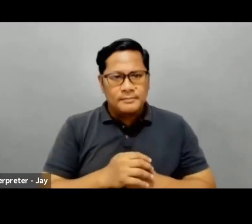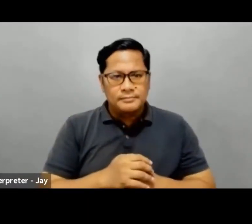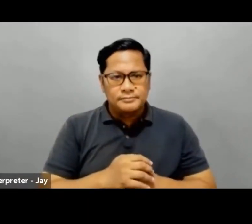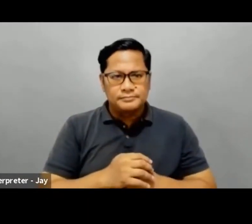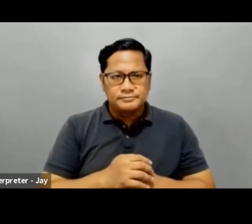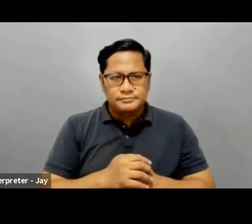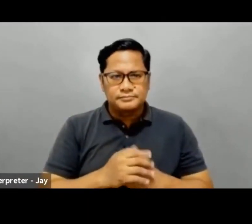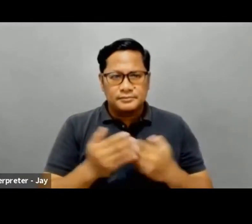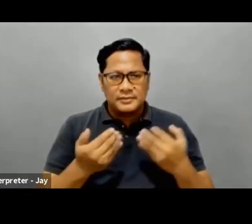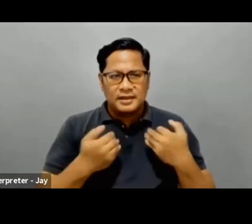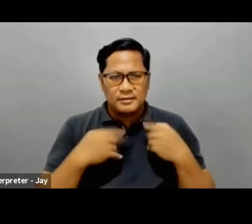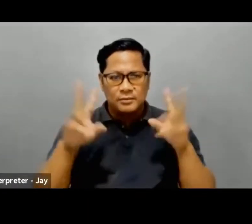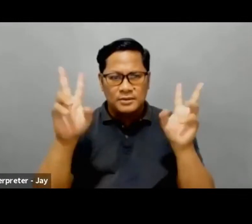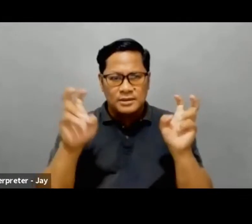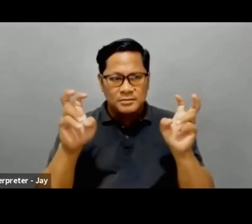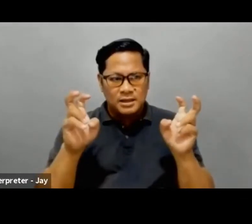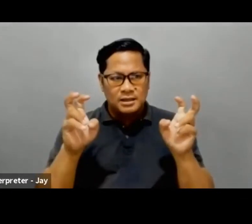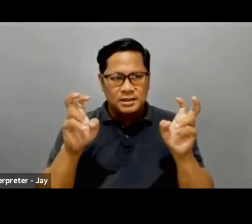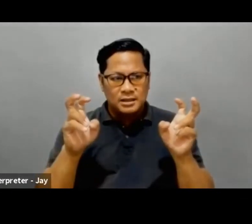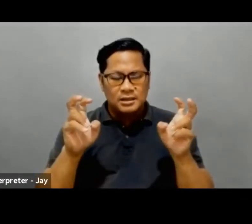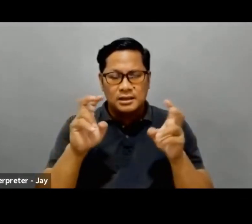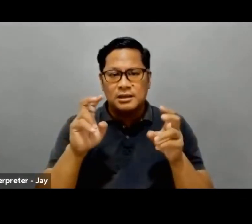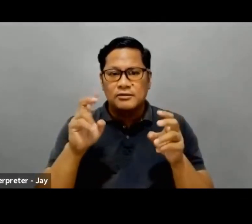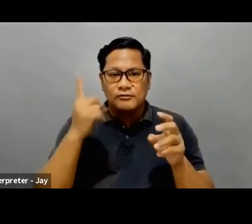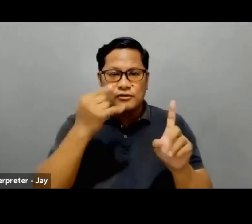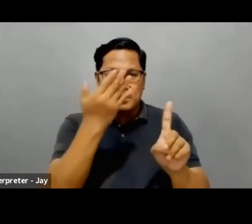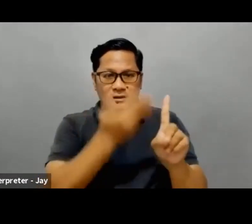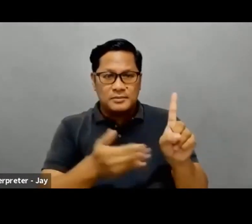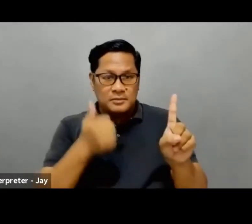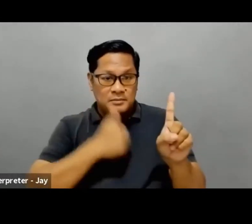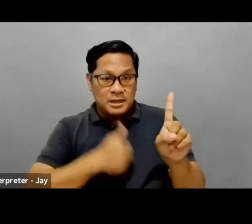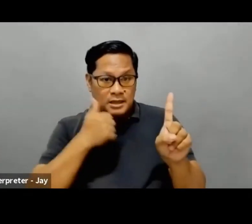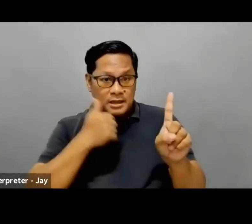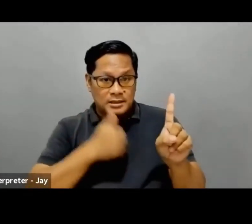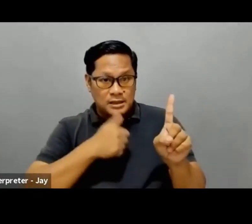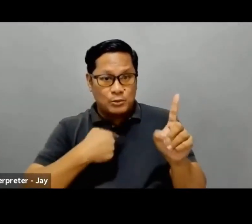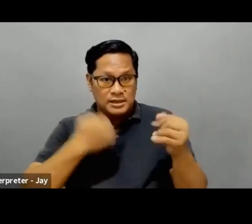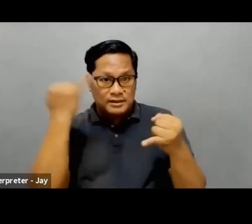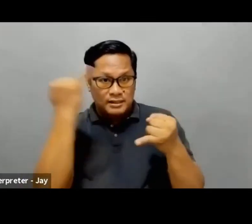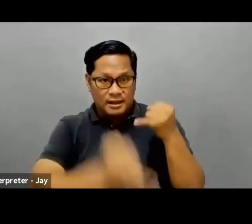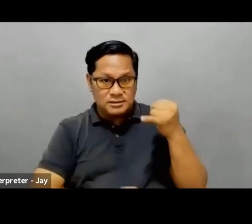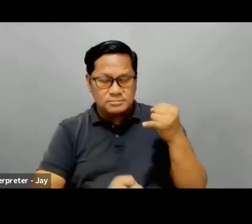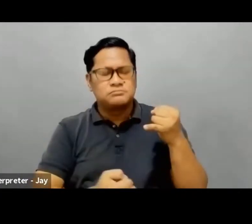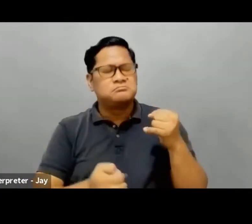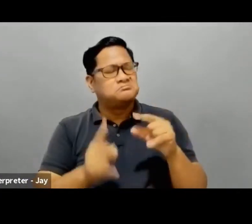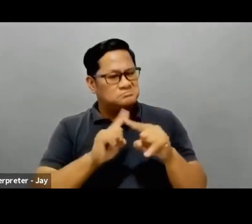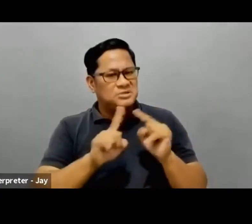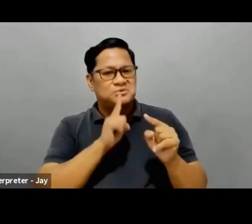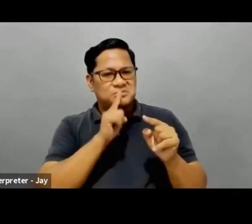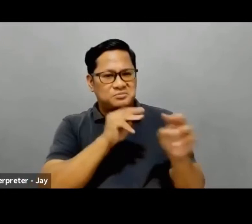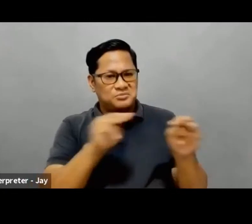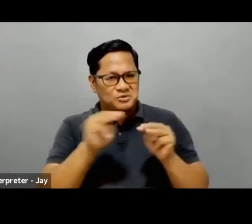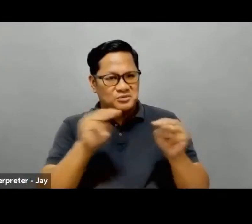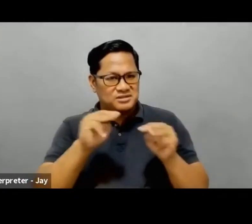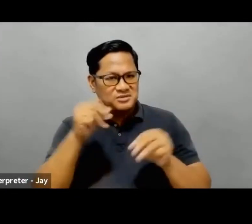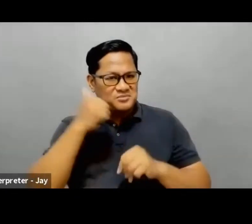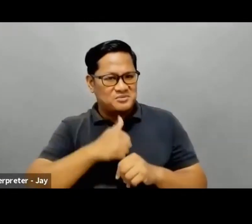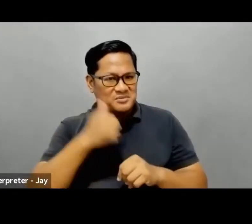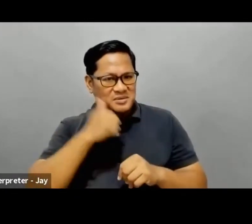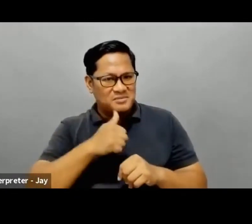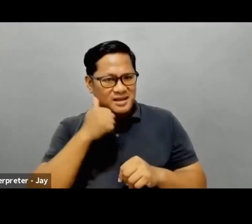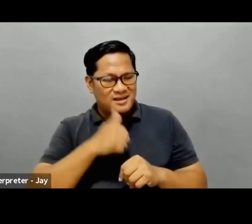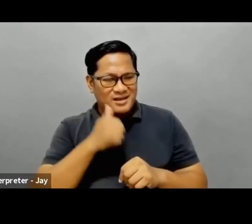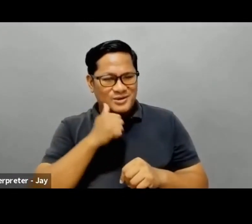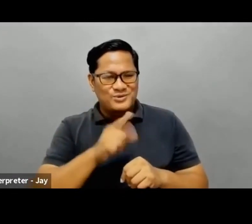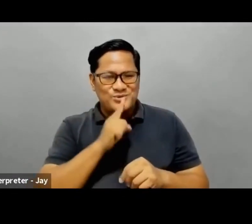May isang temang dito no, tungkol sa kababaihan. I will save that for the last, no? Pero mukhang nag-mobilize ang kababaihan dito kaya